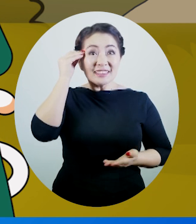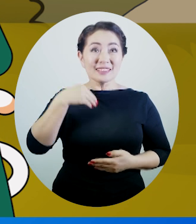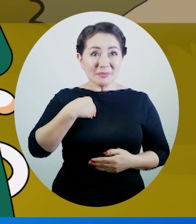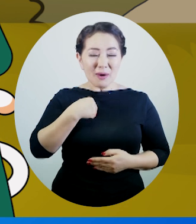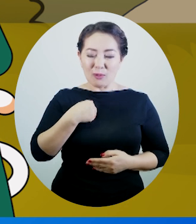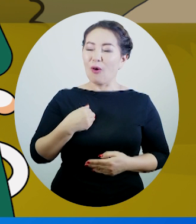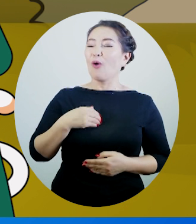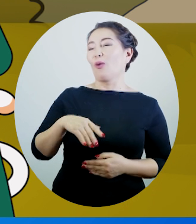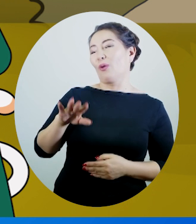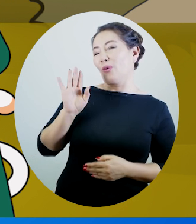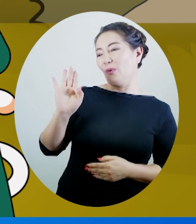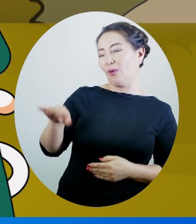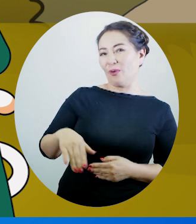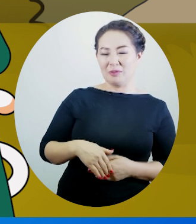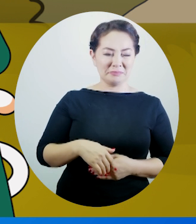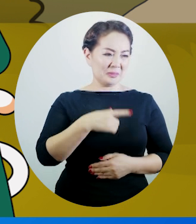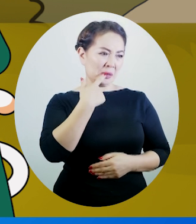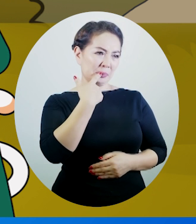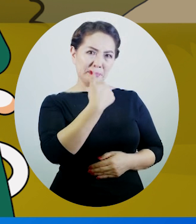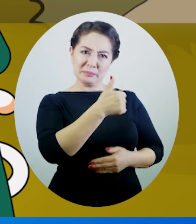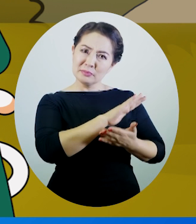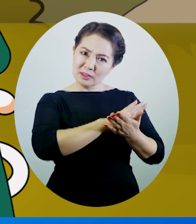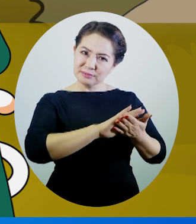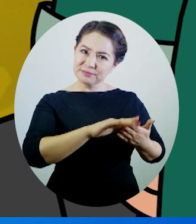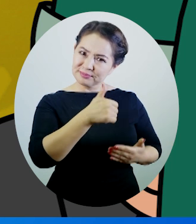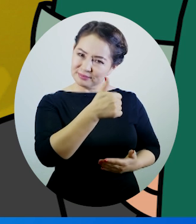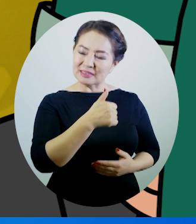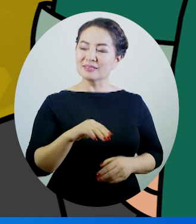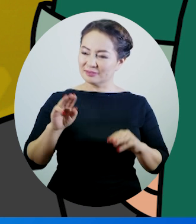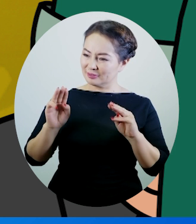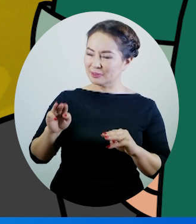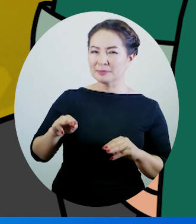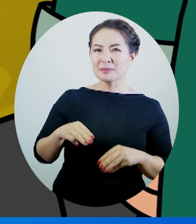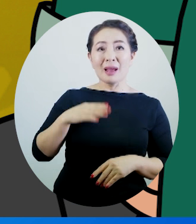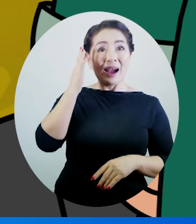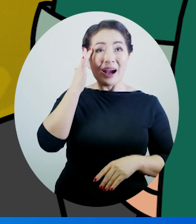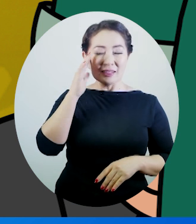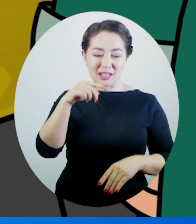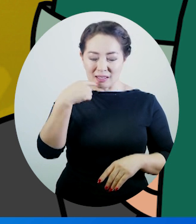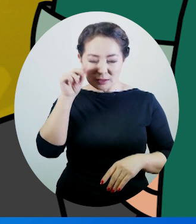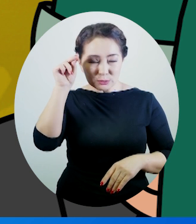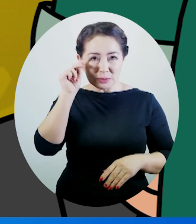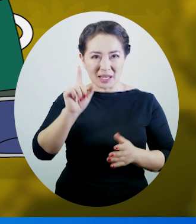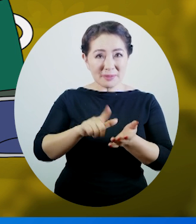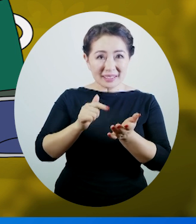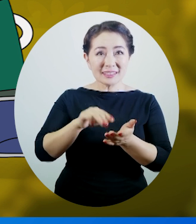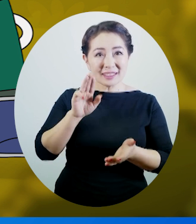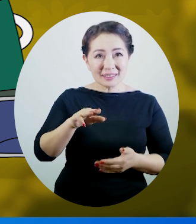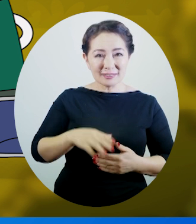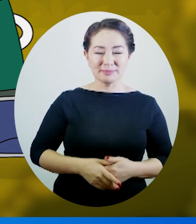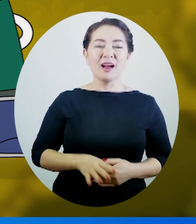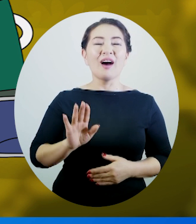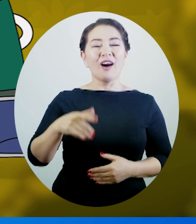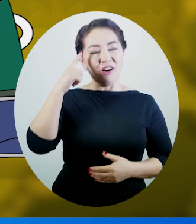Өө! Мундаг ярьж байна шүү. Тийм байна шүү. Гадаад хэл сурах нь маш хэрэгтэй зүйл шүү.